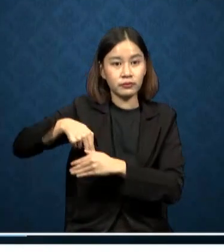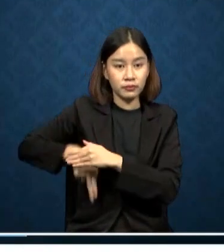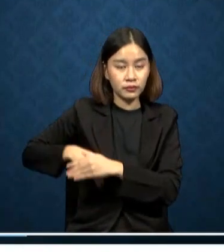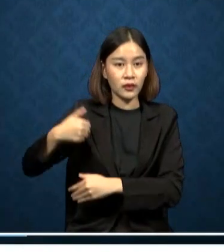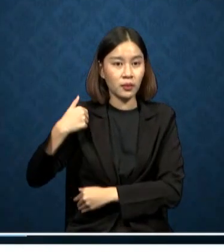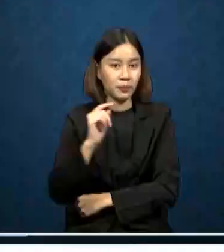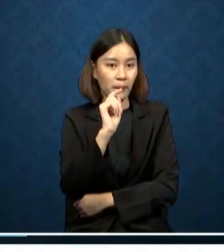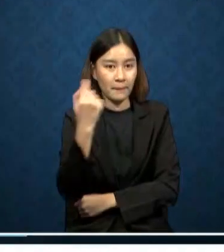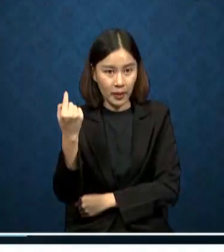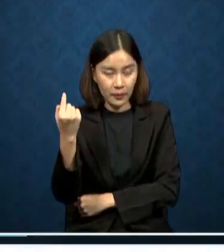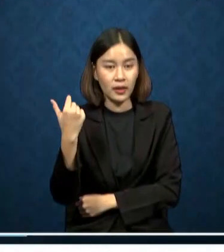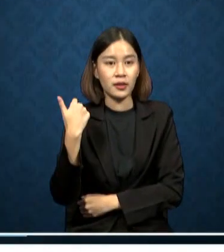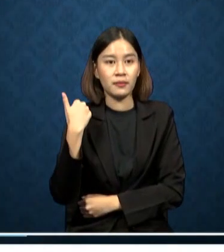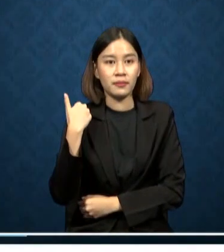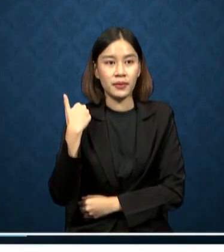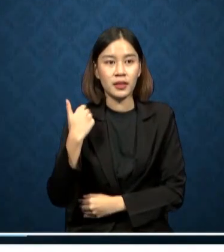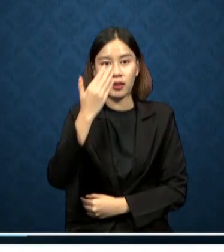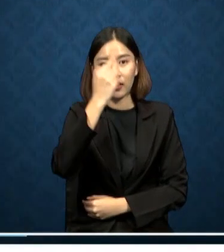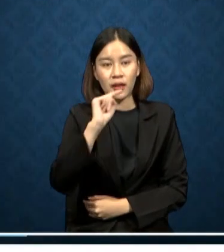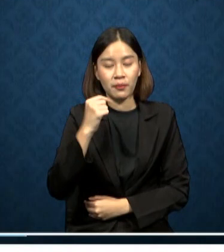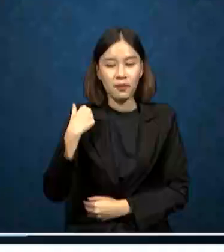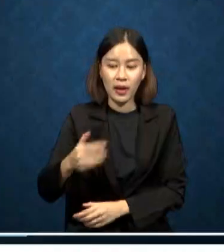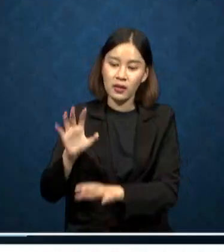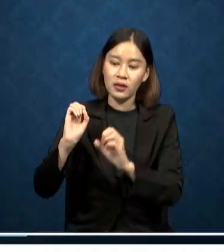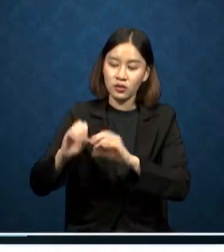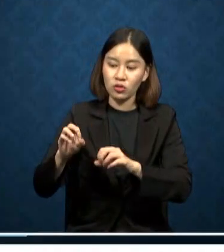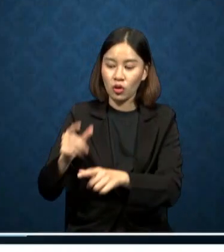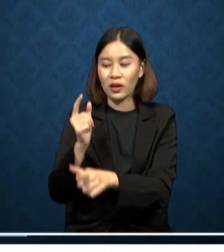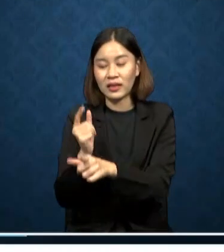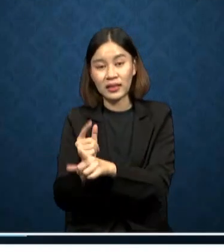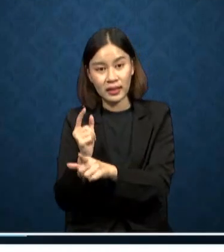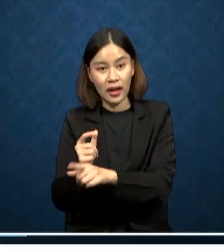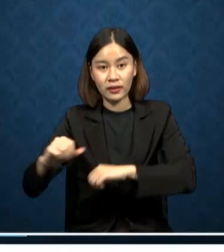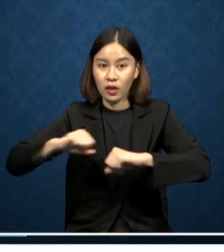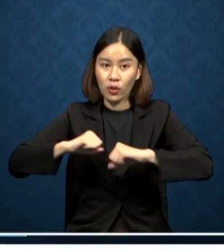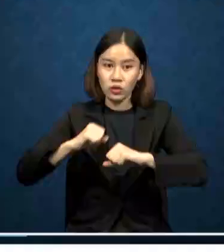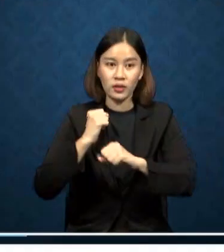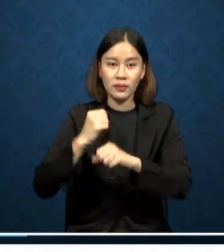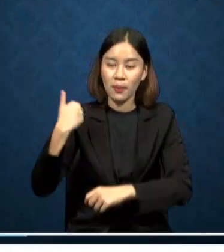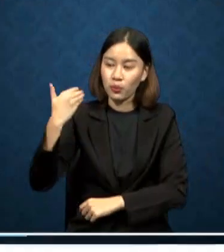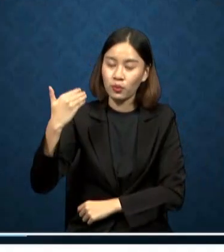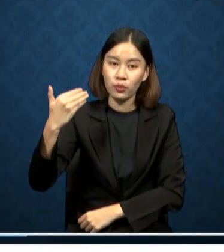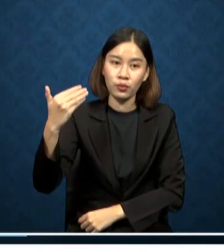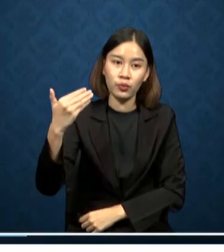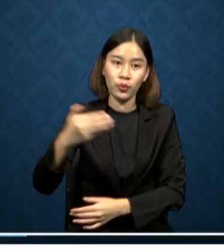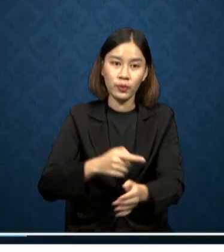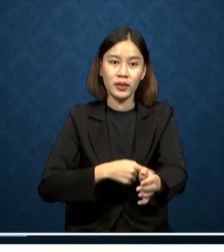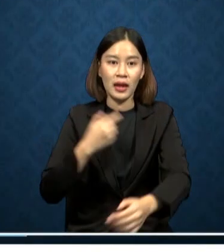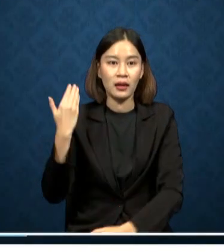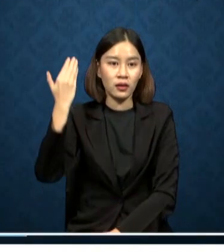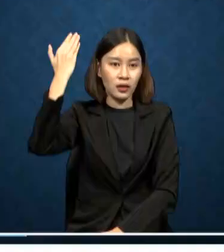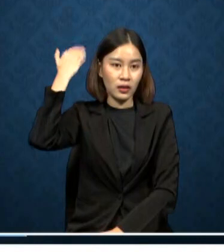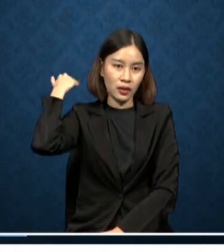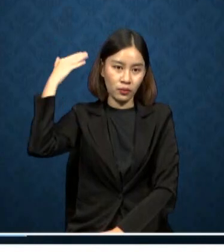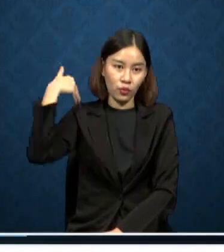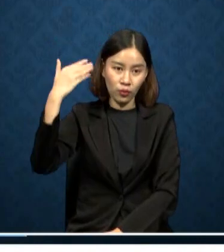รุ่นใหมม่ ซึเปนผลผลิจากการบุมเพาะยัวix。ซึ่ได้เหมอนการมาเรจัต่เนื่องอย่าวนานตั้งแต่อาดีตตนทปุจั